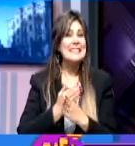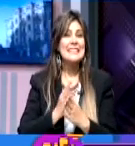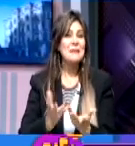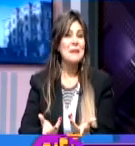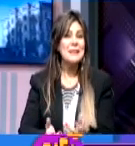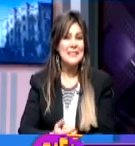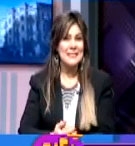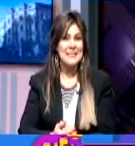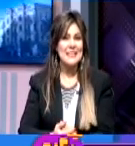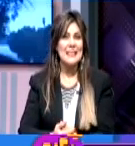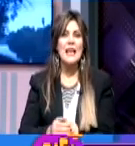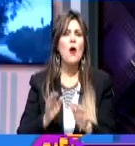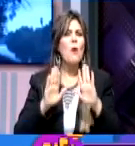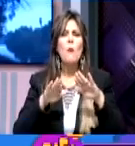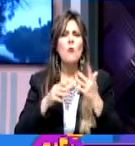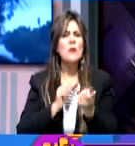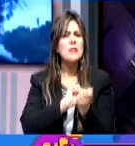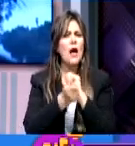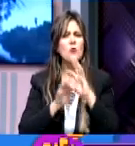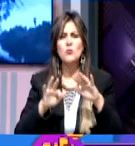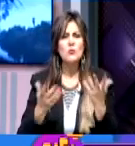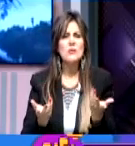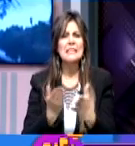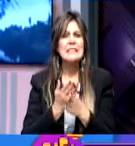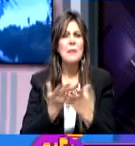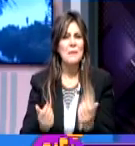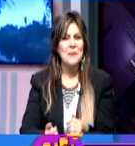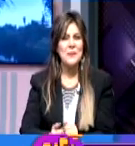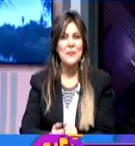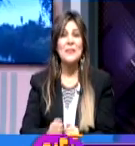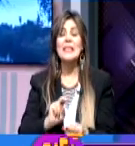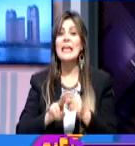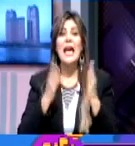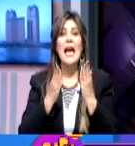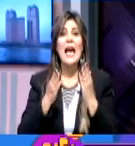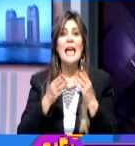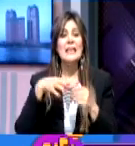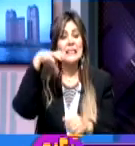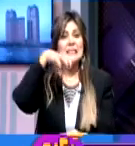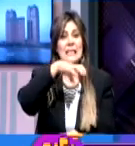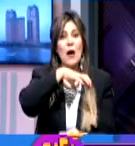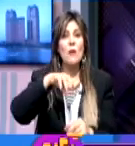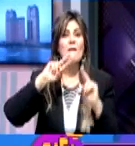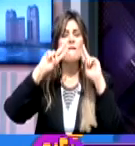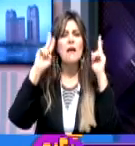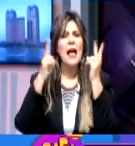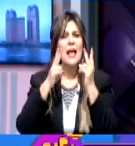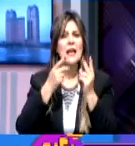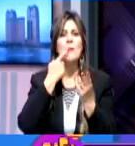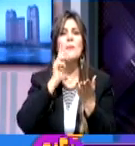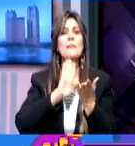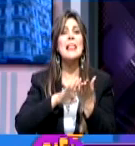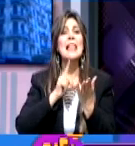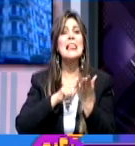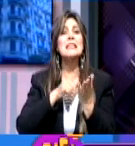ده السبب إيه وجوده؟ لأن عندي خطة، أي دولة يا فندم في العالم ليها خطة، ليها منظومة.